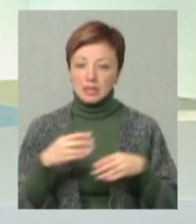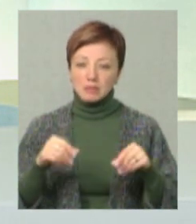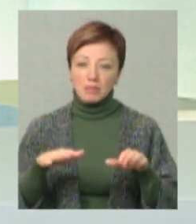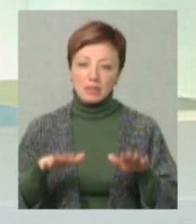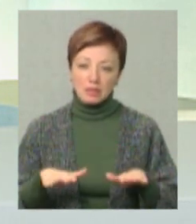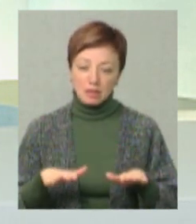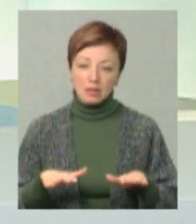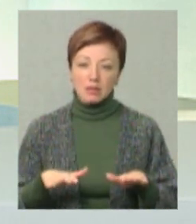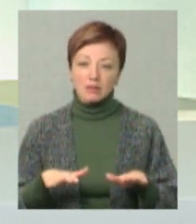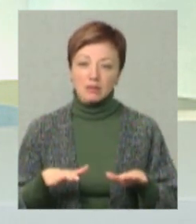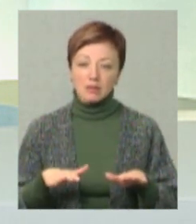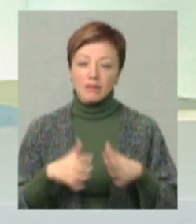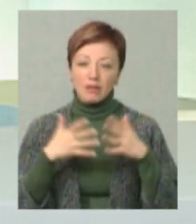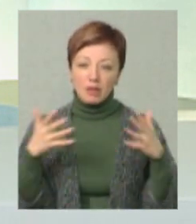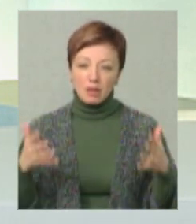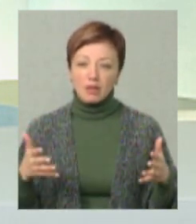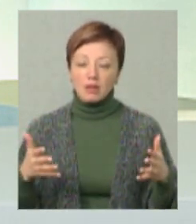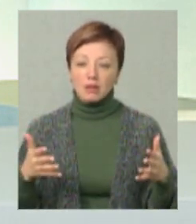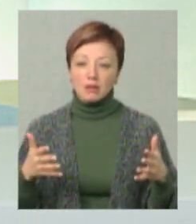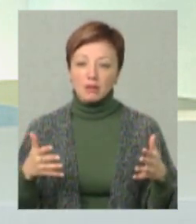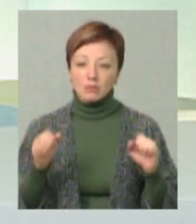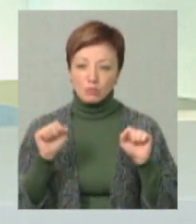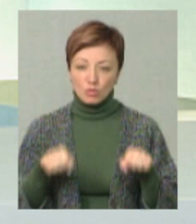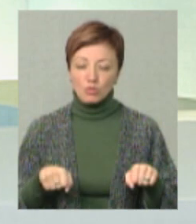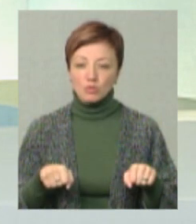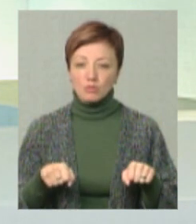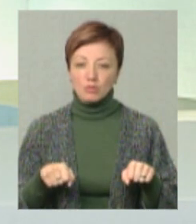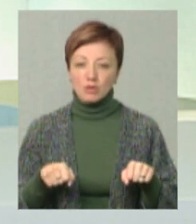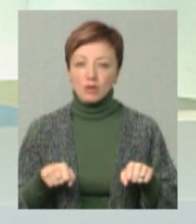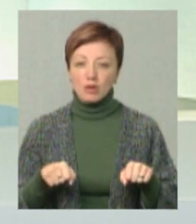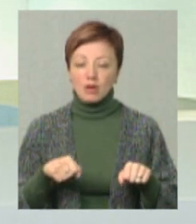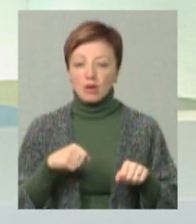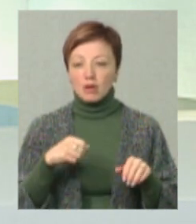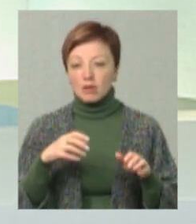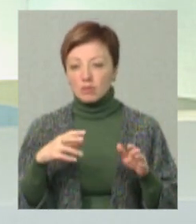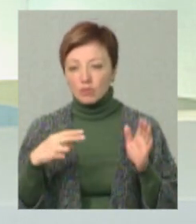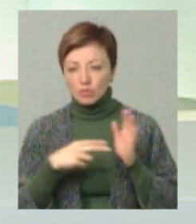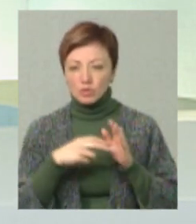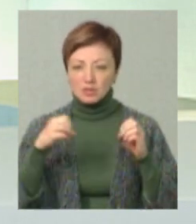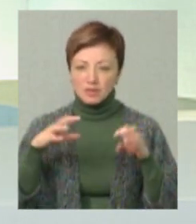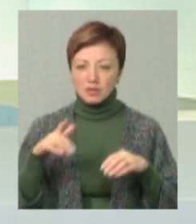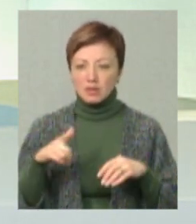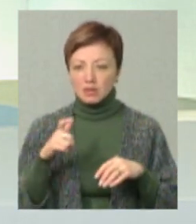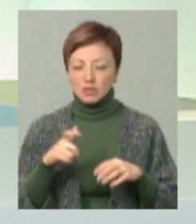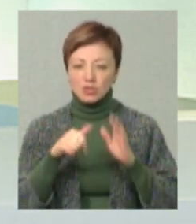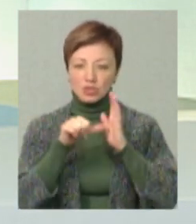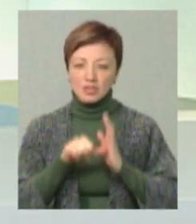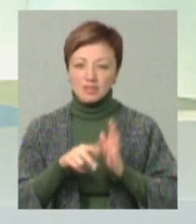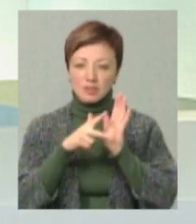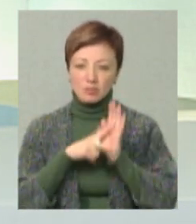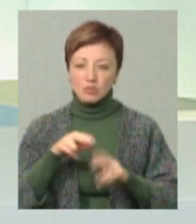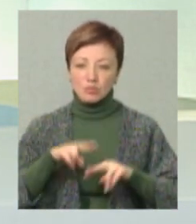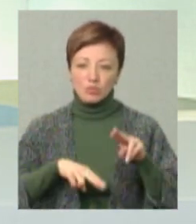земельні ділянки, досить такі великі, до яких ми зможемо підтягнути комунікацію і протягом 6-8